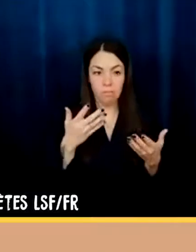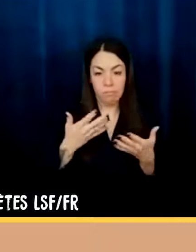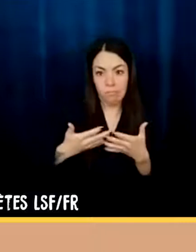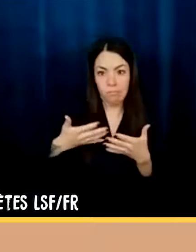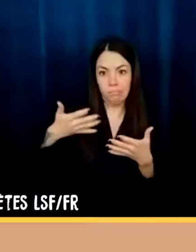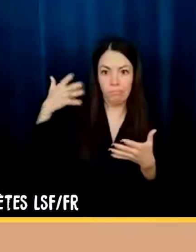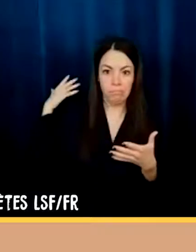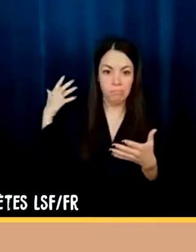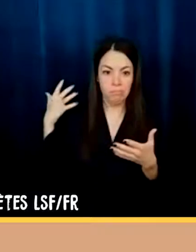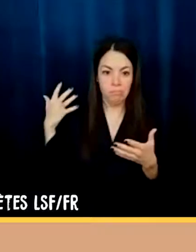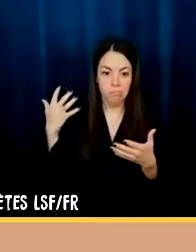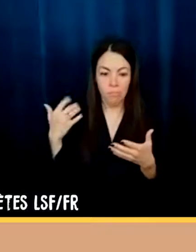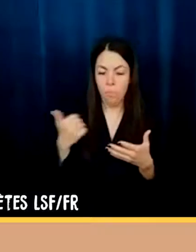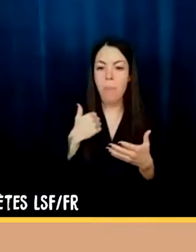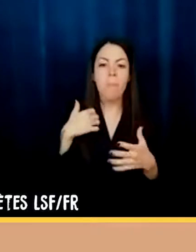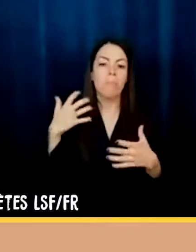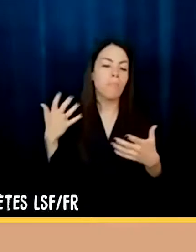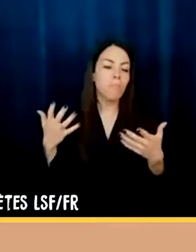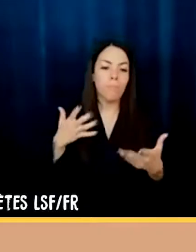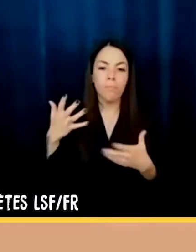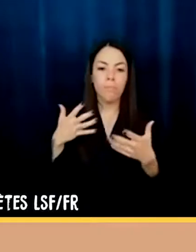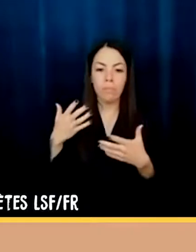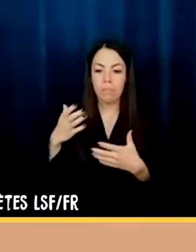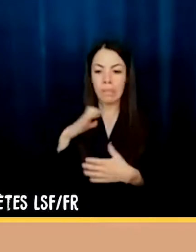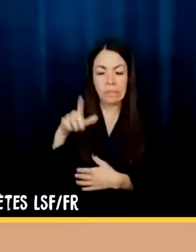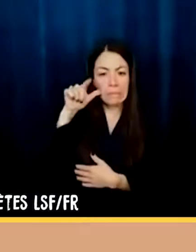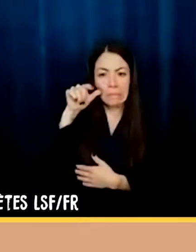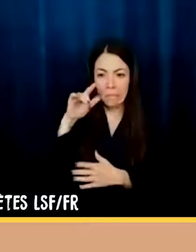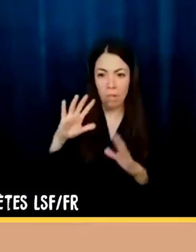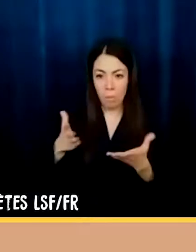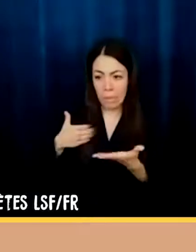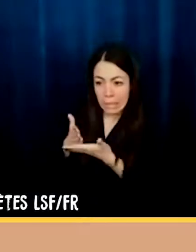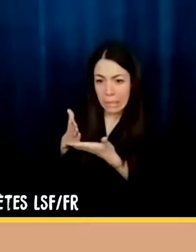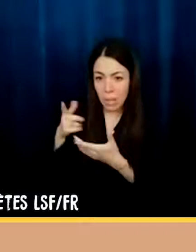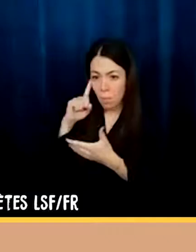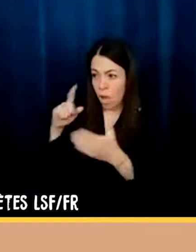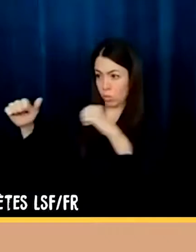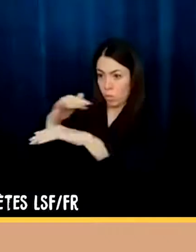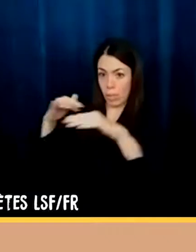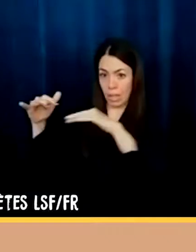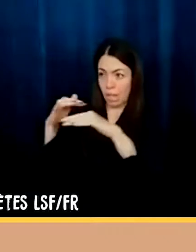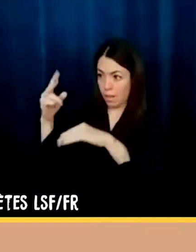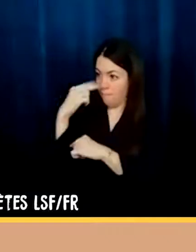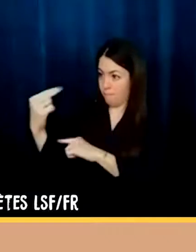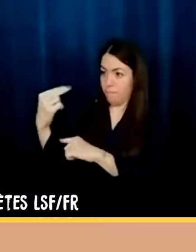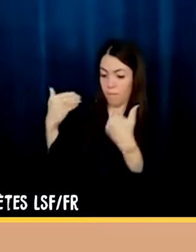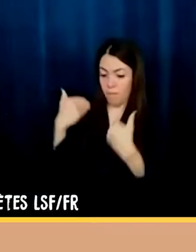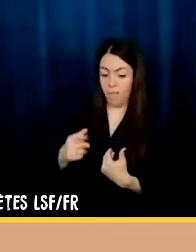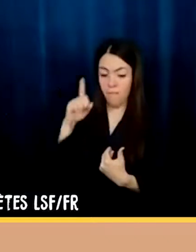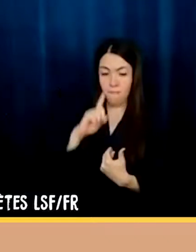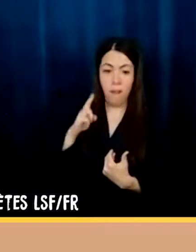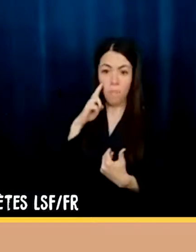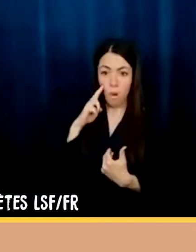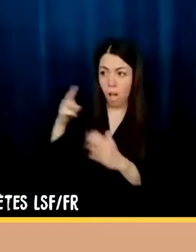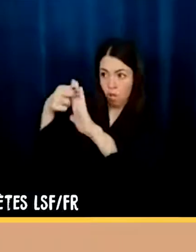j'ai été simplement occupée à survivre dans cette société où mon corps, nos corps de femmes noires ne sont pas la norme, à